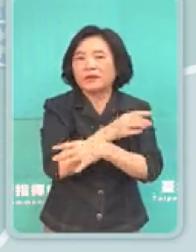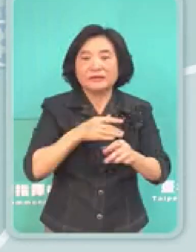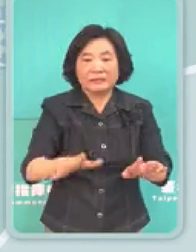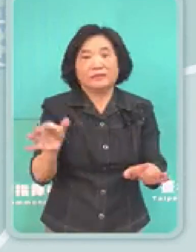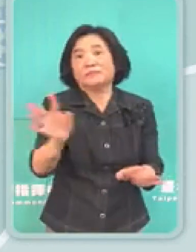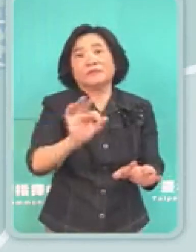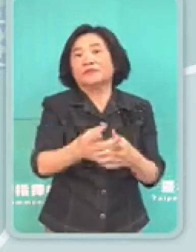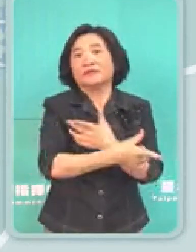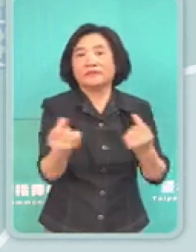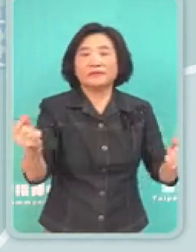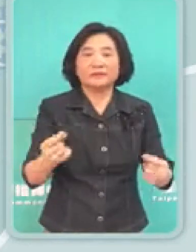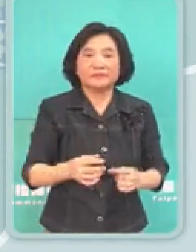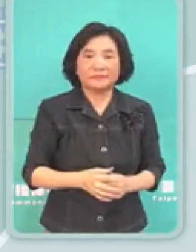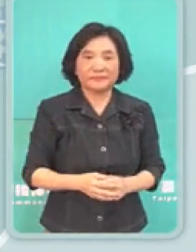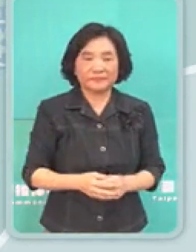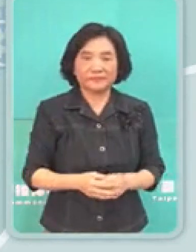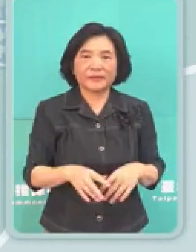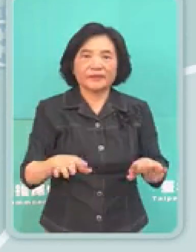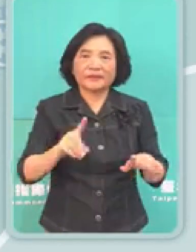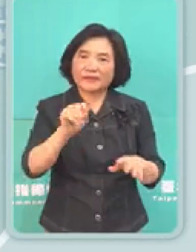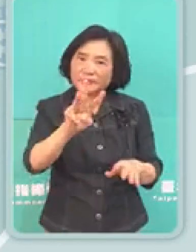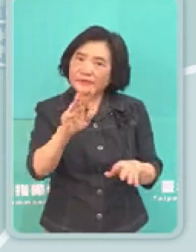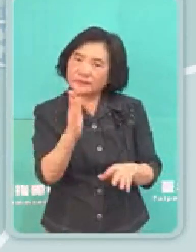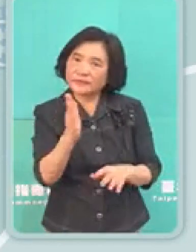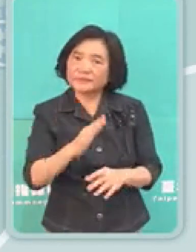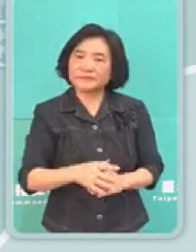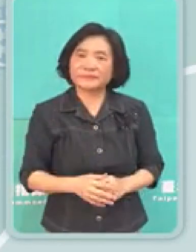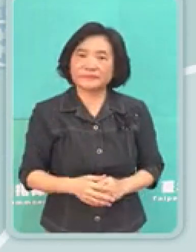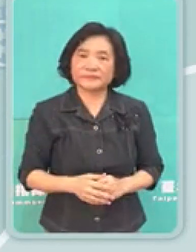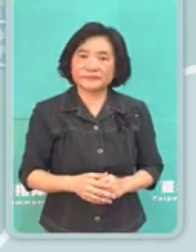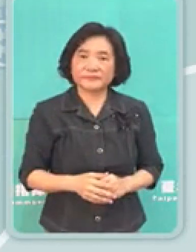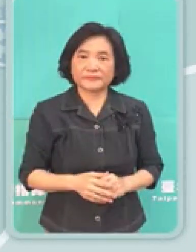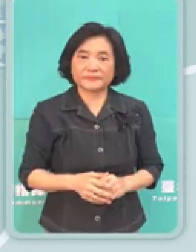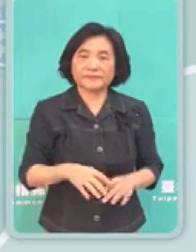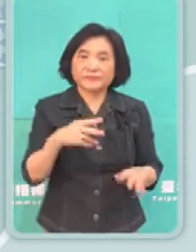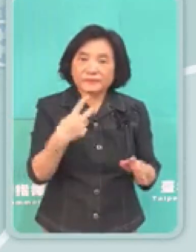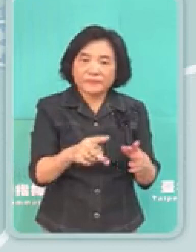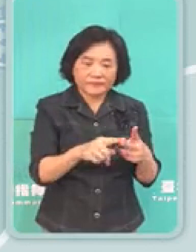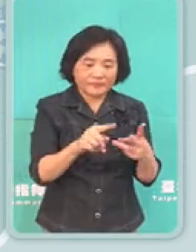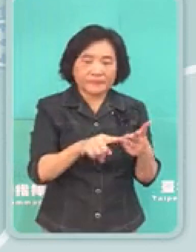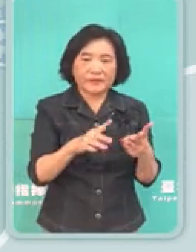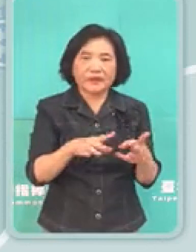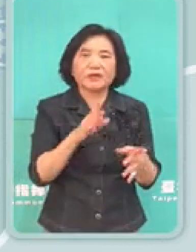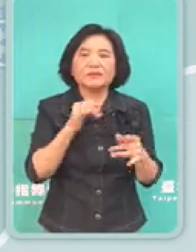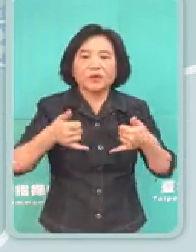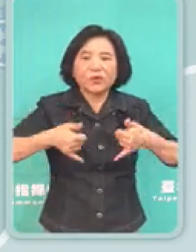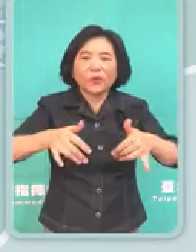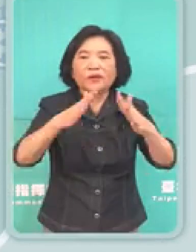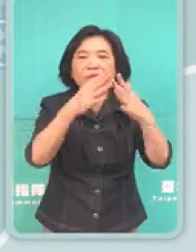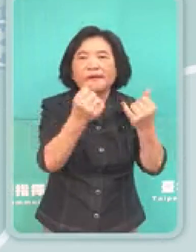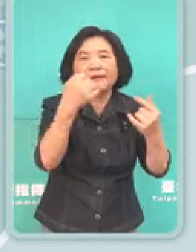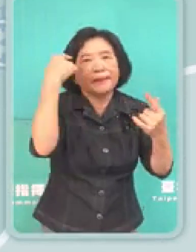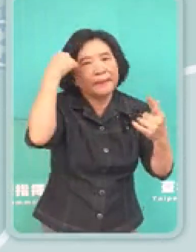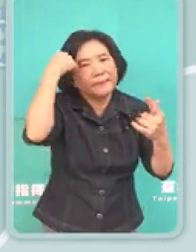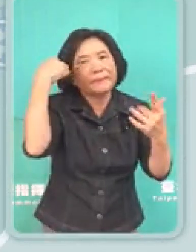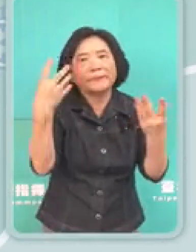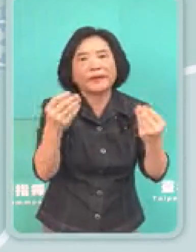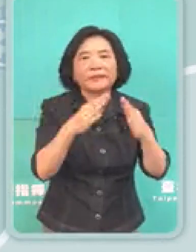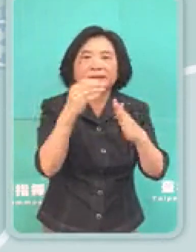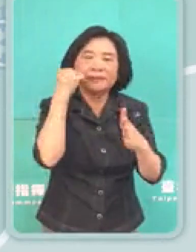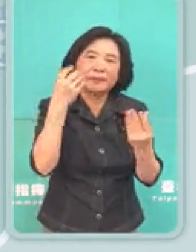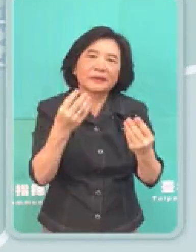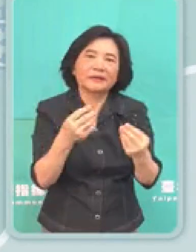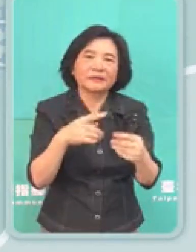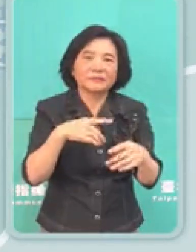费的哦，不管它哦，这个大概有13000名。另外一个是接友了哈。我们台北市街游算一算，大